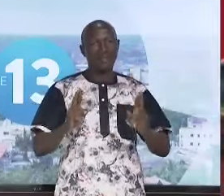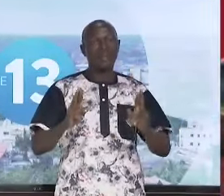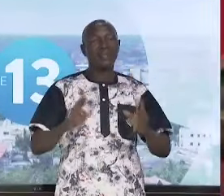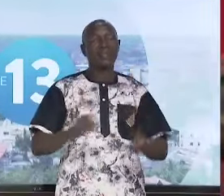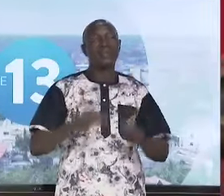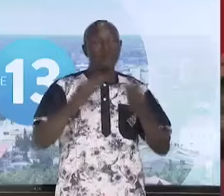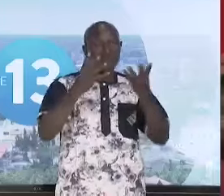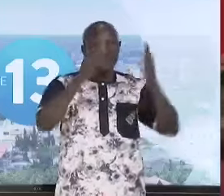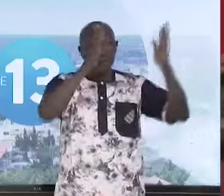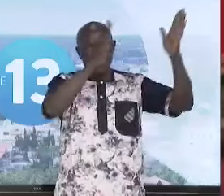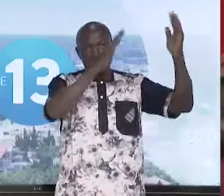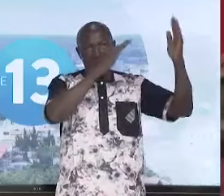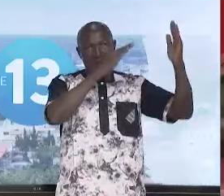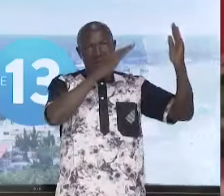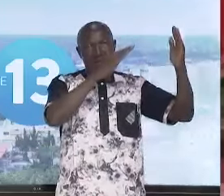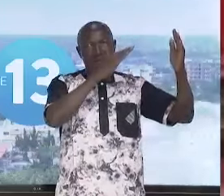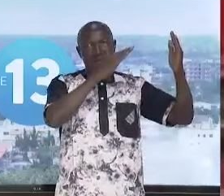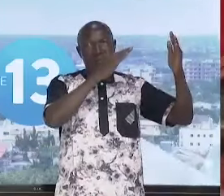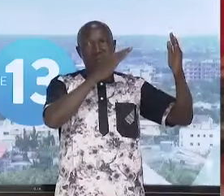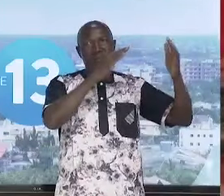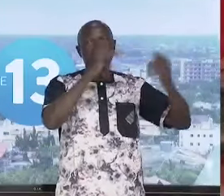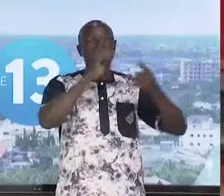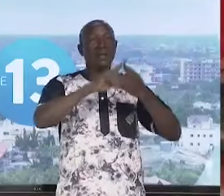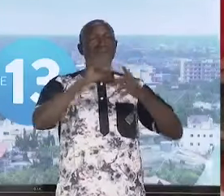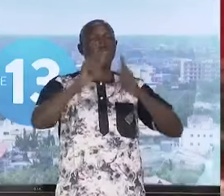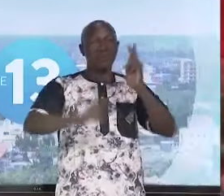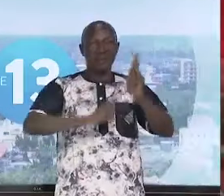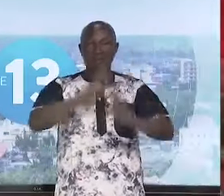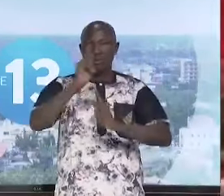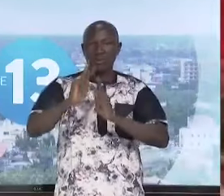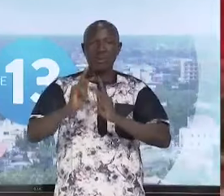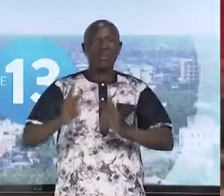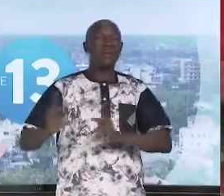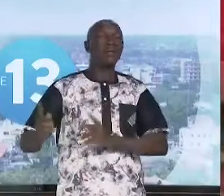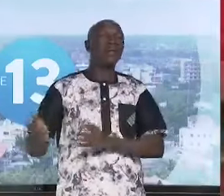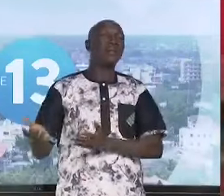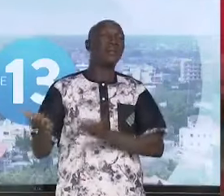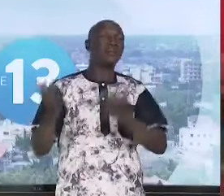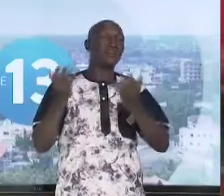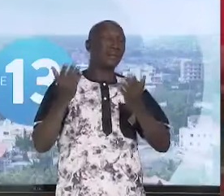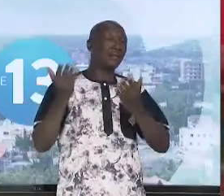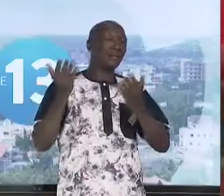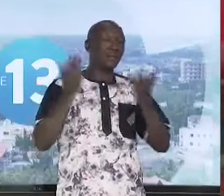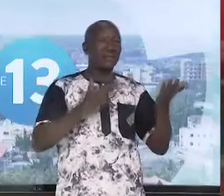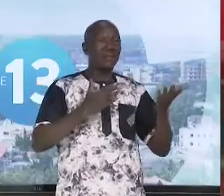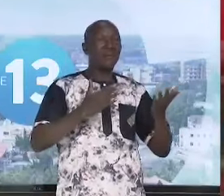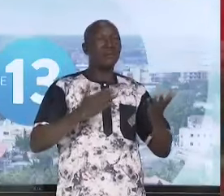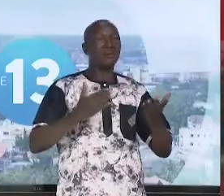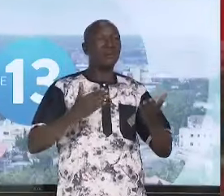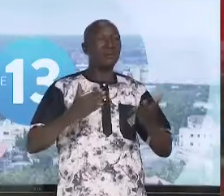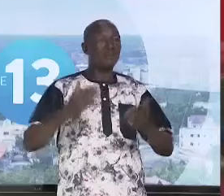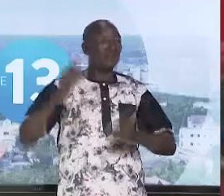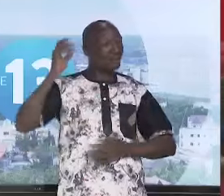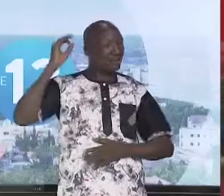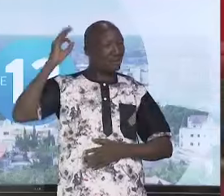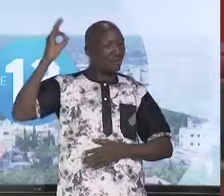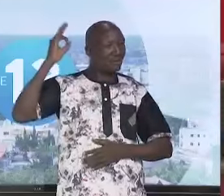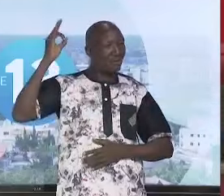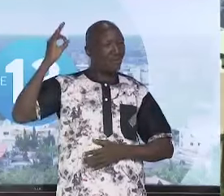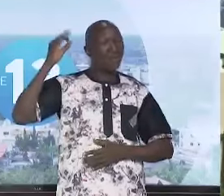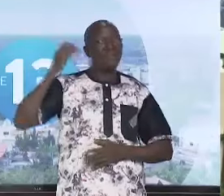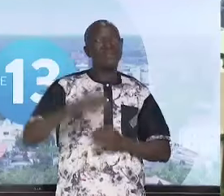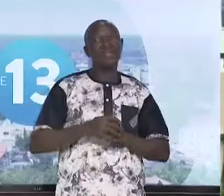l'espoir à la population et envoyer un signal fort et positif à